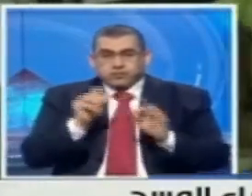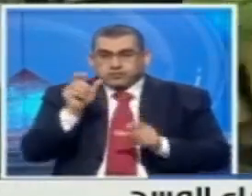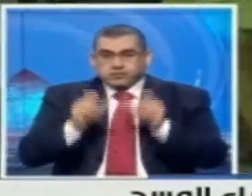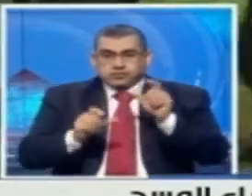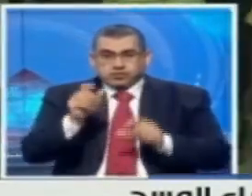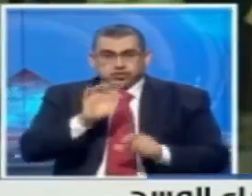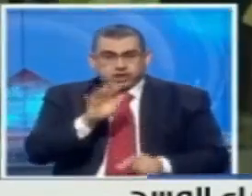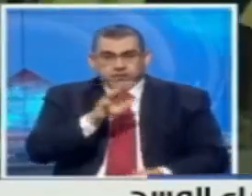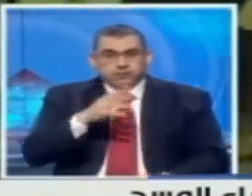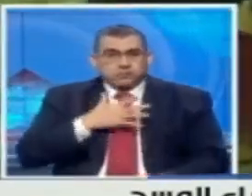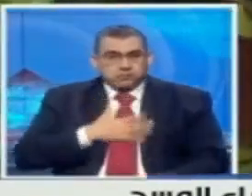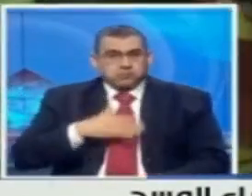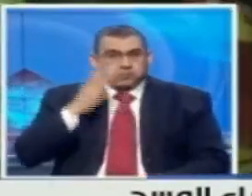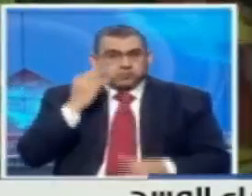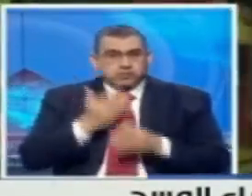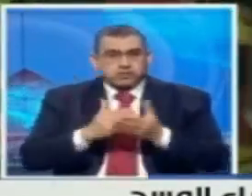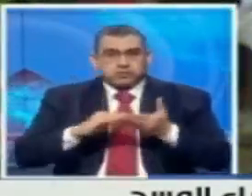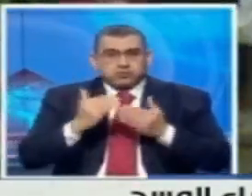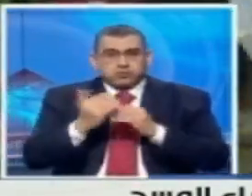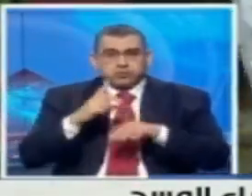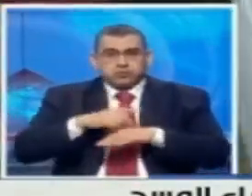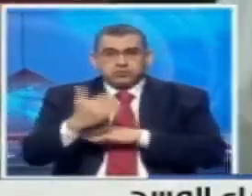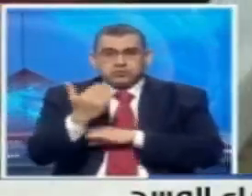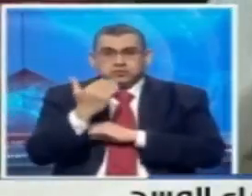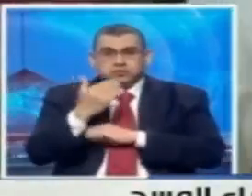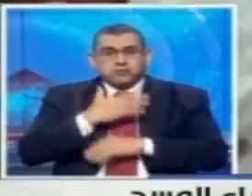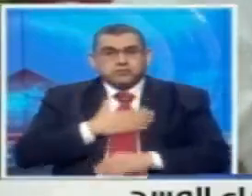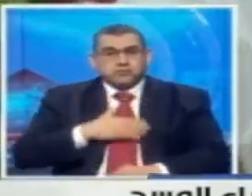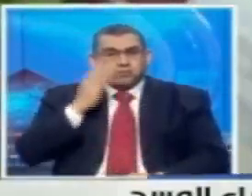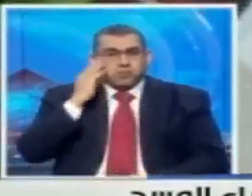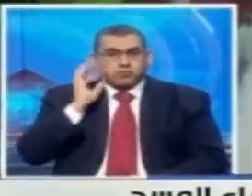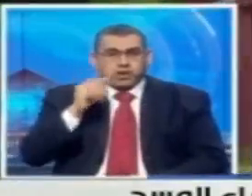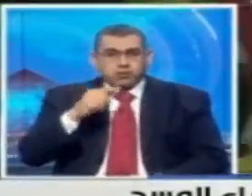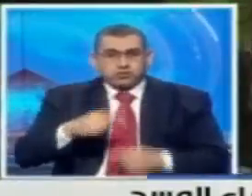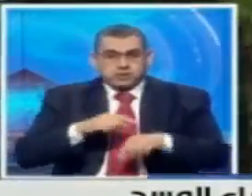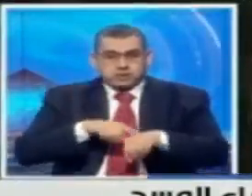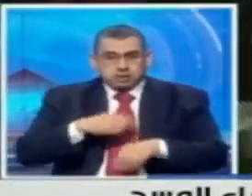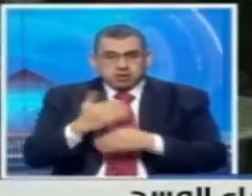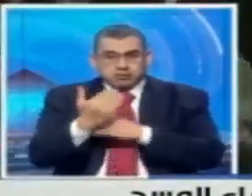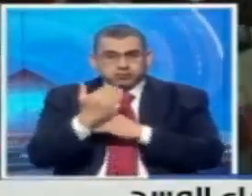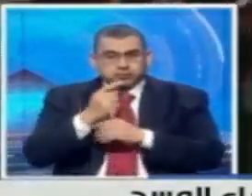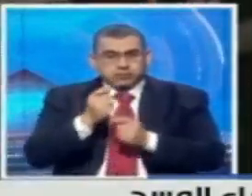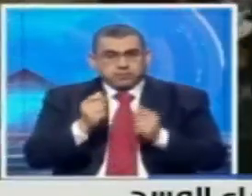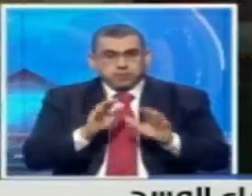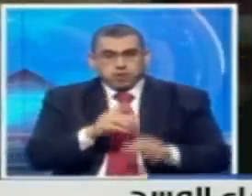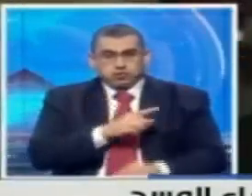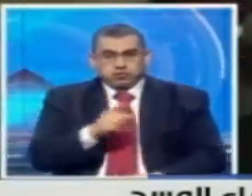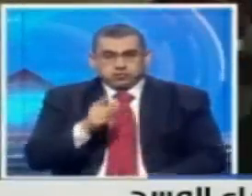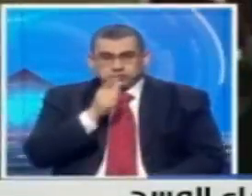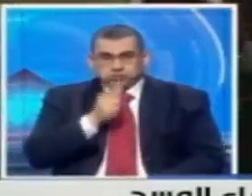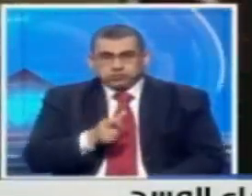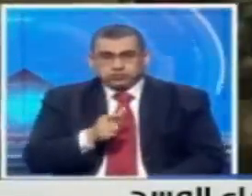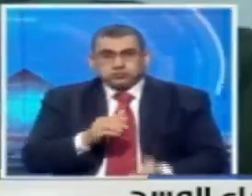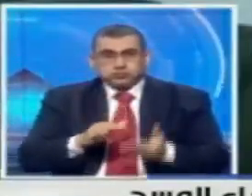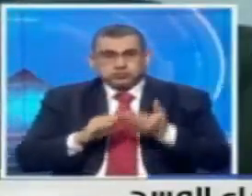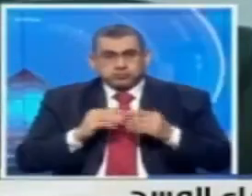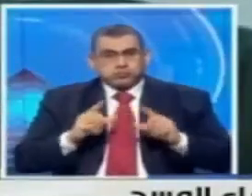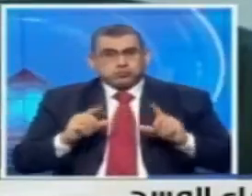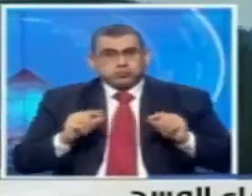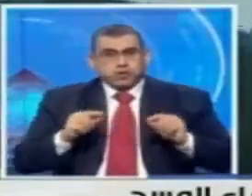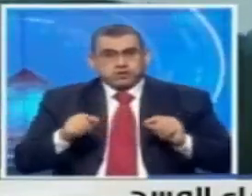من قبل المواطنين لما يقدم لهم من خدمات التشخيصيه وعلاجيه على مدار الساعه بالمجان الخدمه كويسه هنا الحمد لله